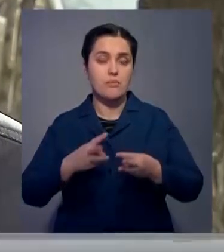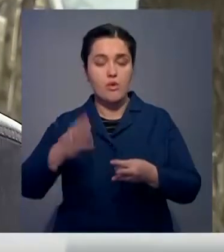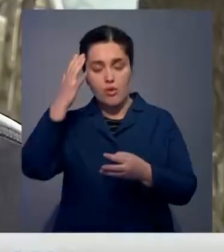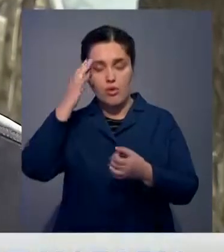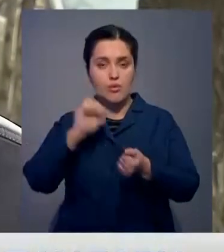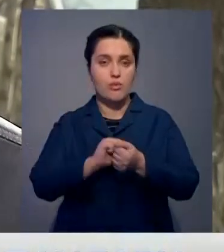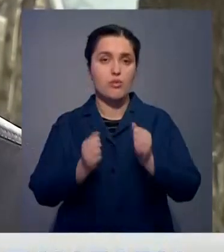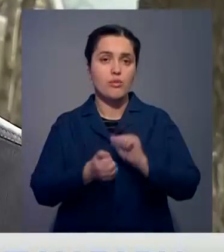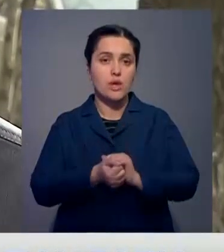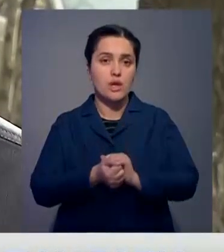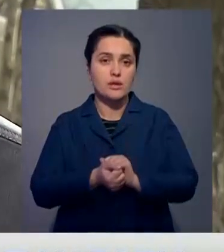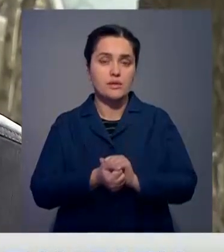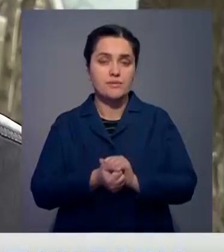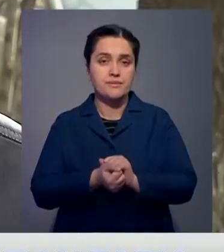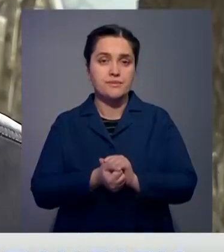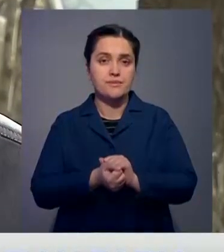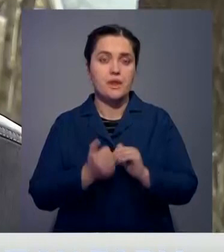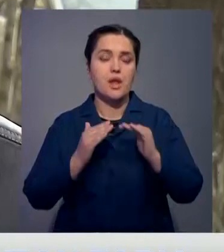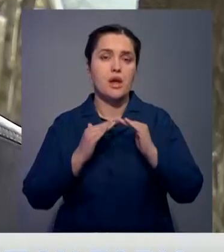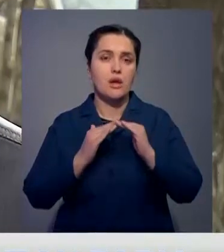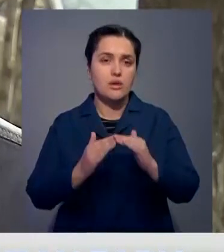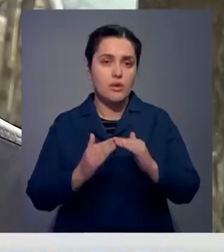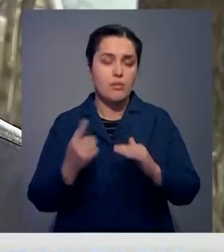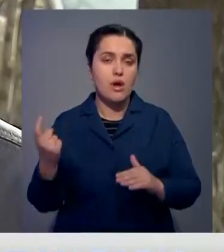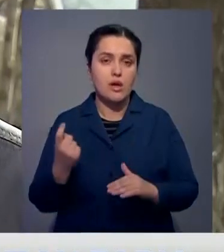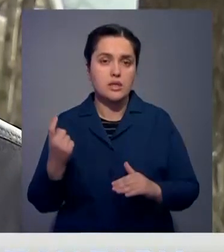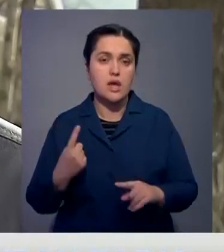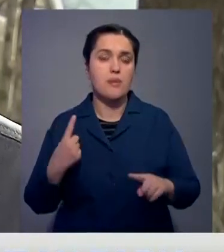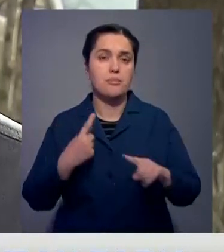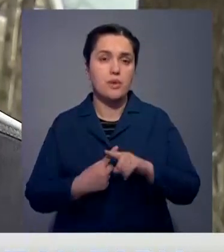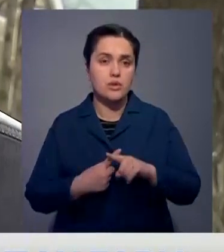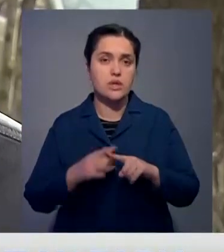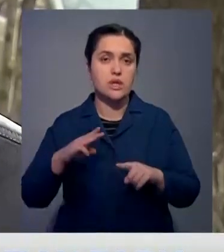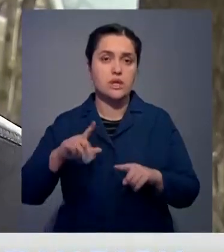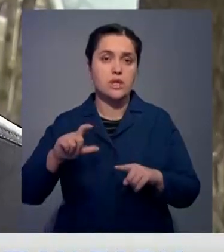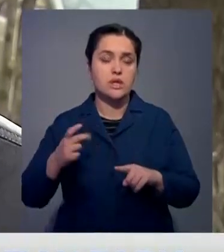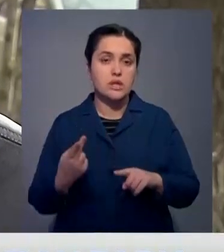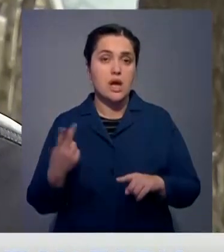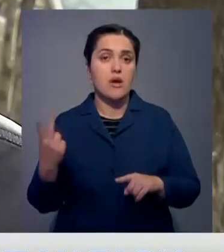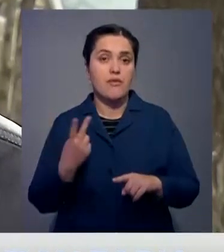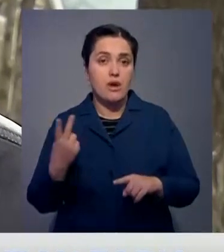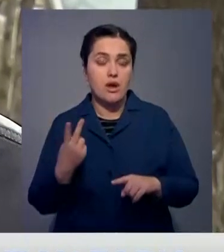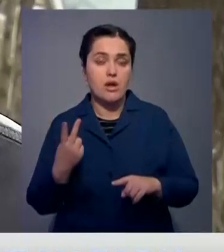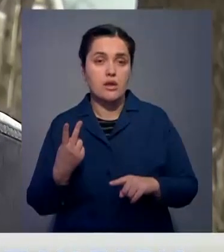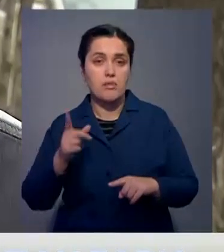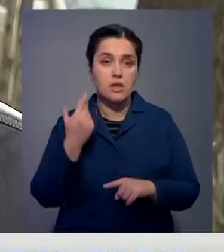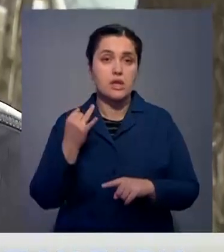топливом. Это частный сектор. Плюс ТЭЦ-2 у нас, он еще не перешел на